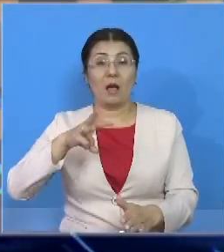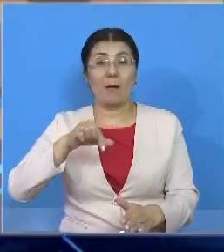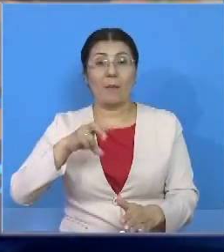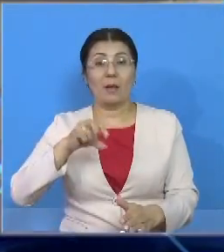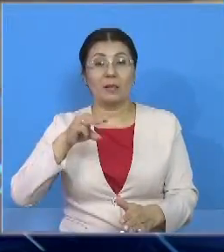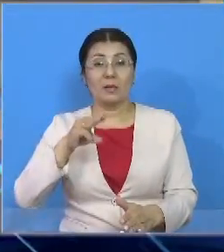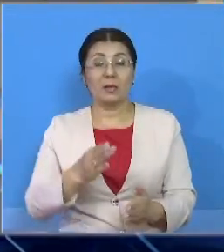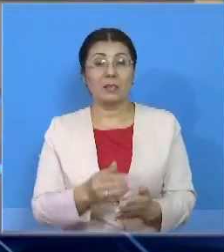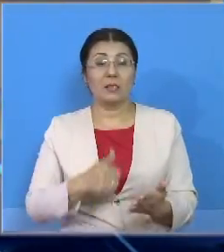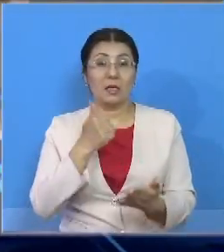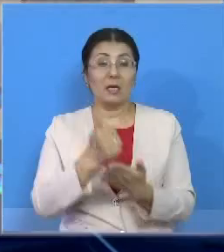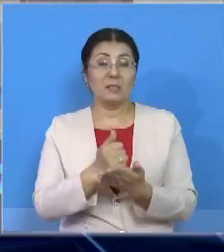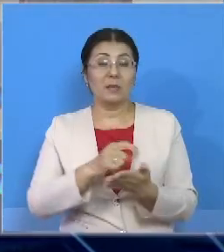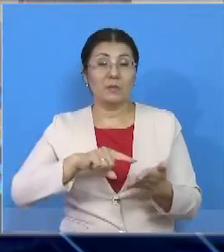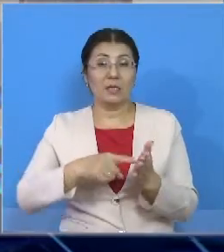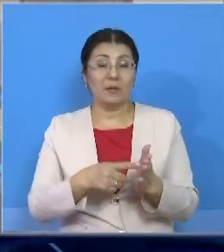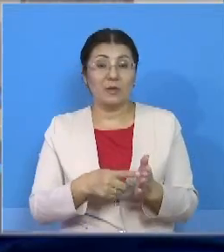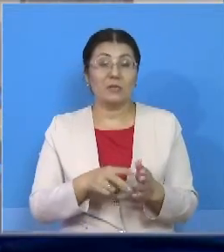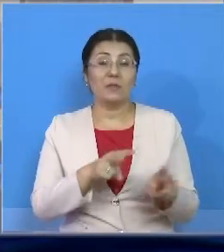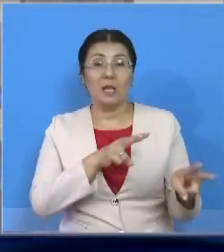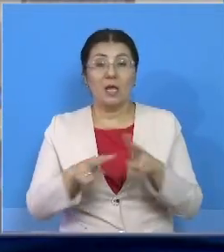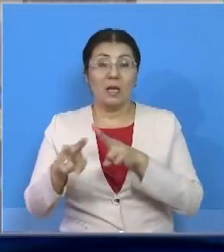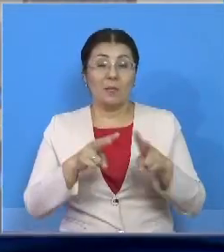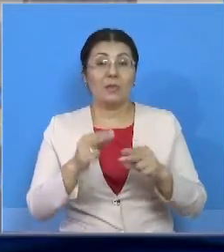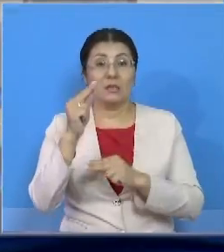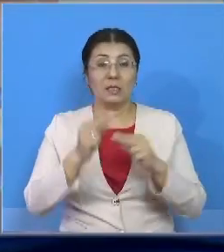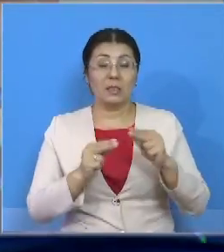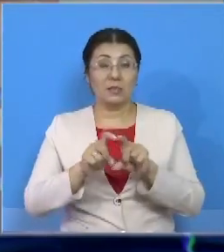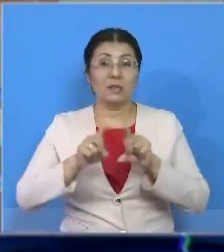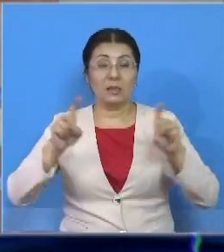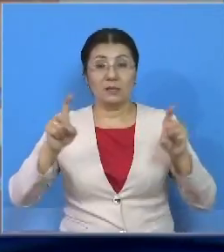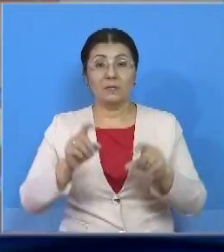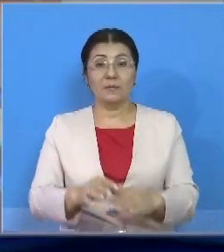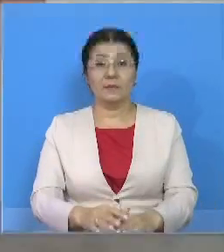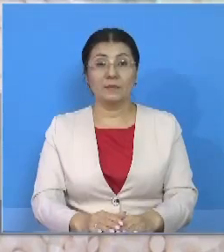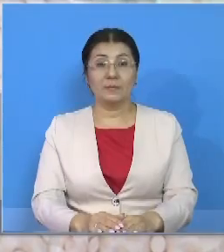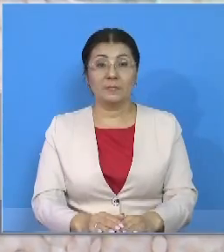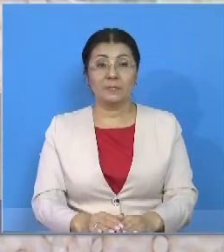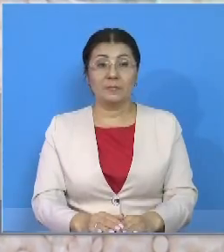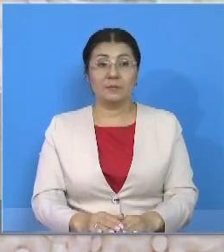«Манат». Основная задача наблюдателей – контролировать процесс строительства здания.